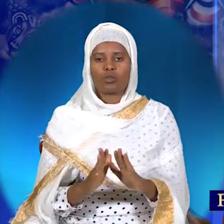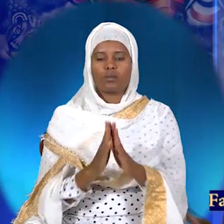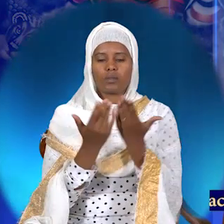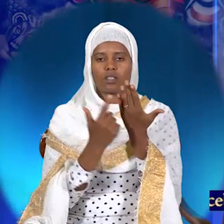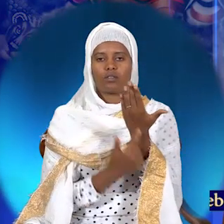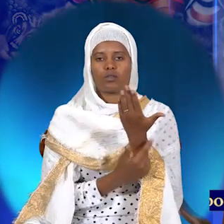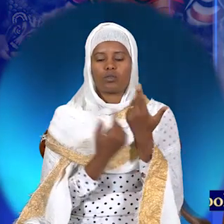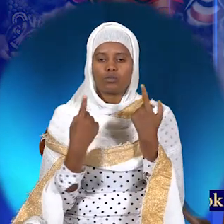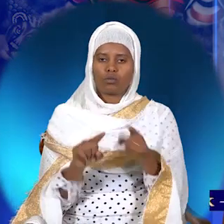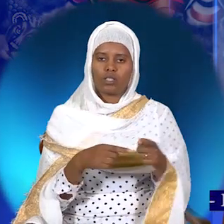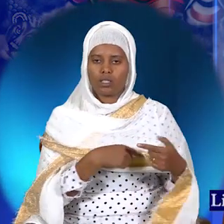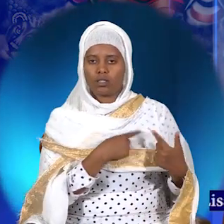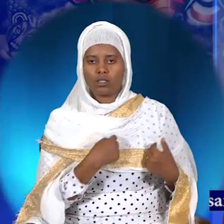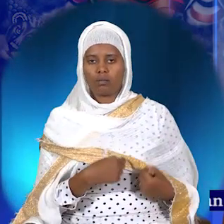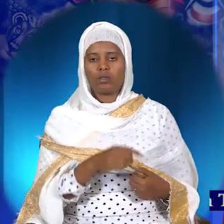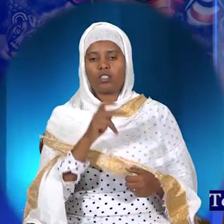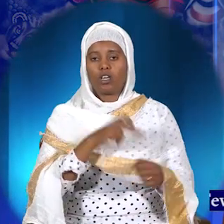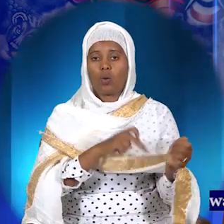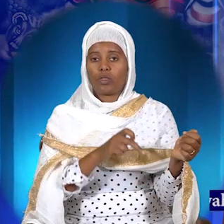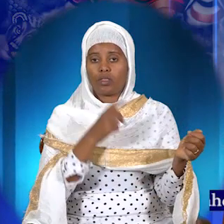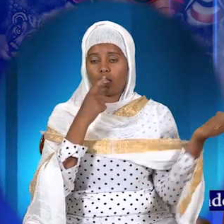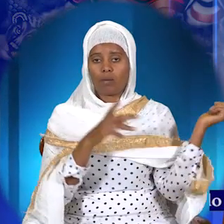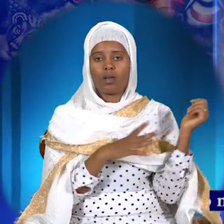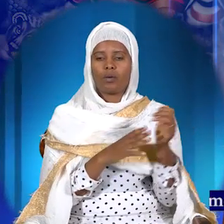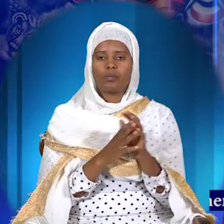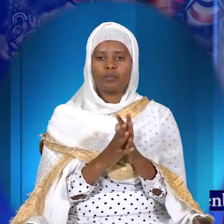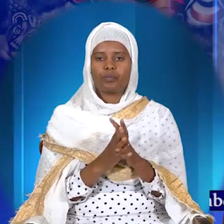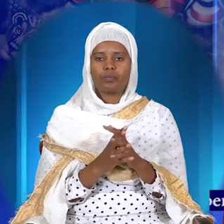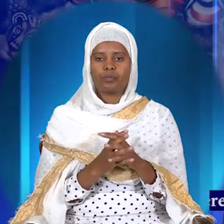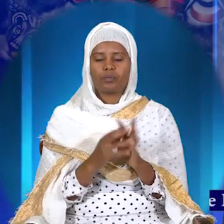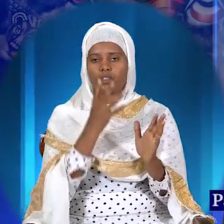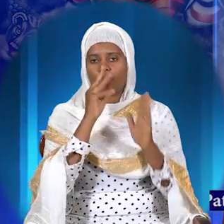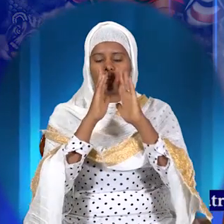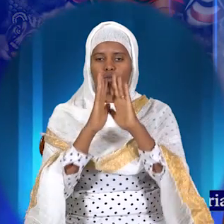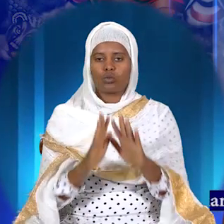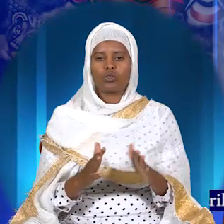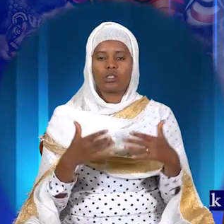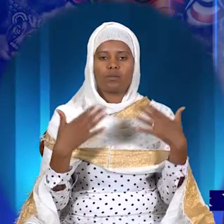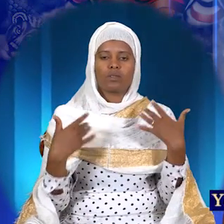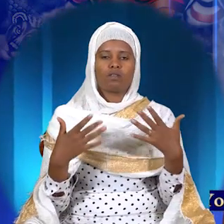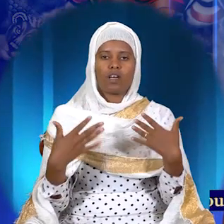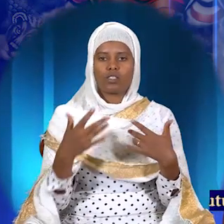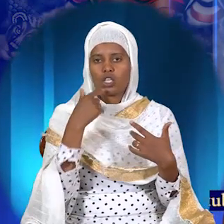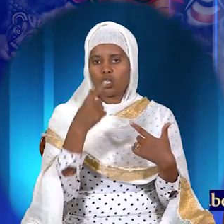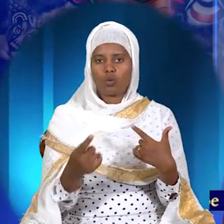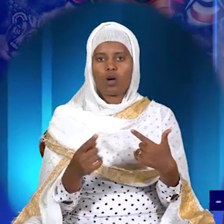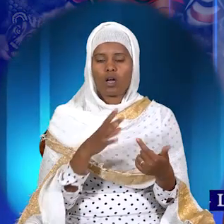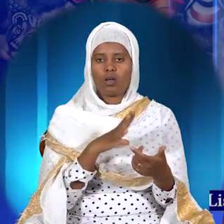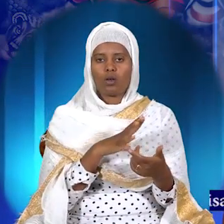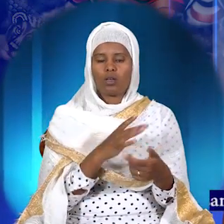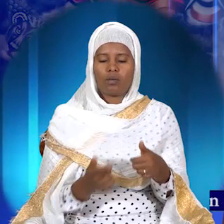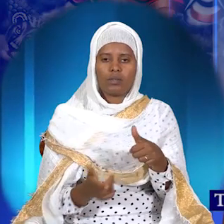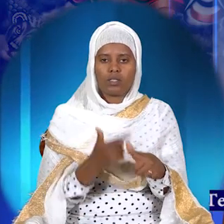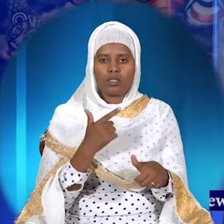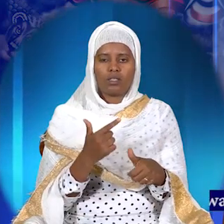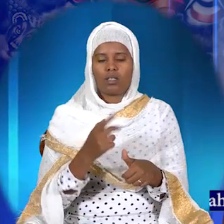نغزيابيهر منفس قدوس مصحاف قدوس بفلاي لب املاك داويت وام استنفاس افوه الو نمنفس قدوس استنفاس الو غليص